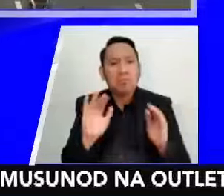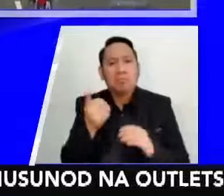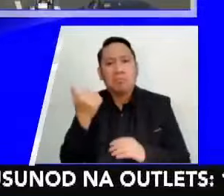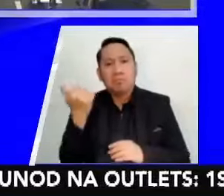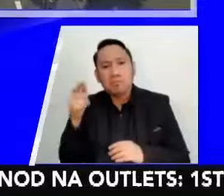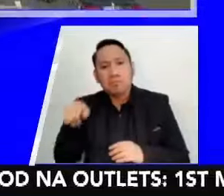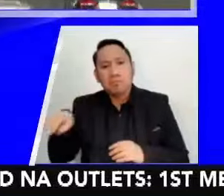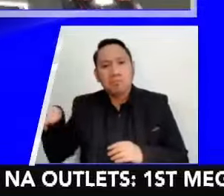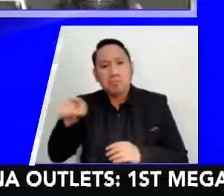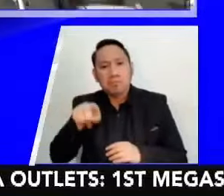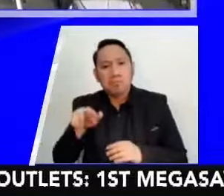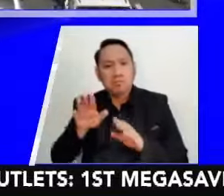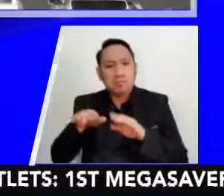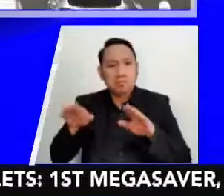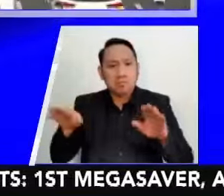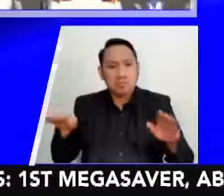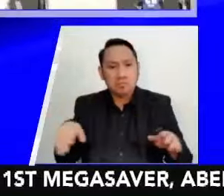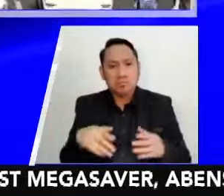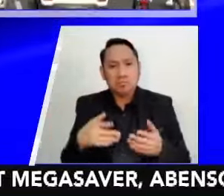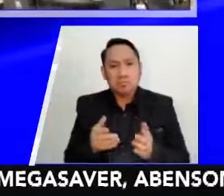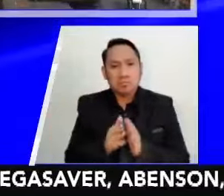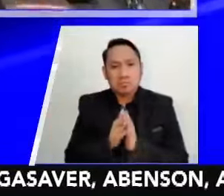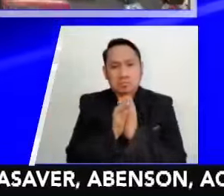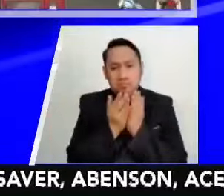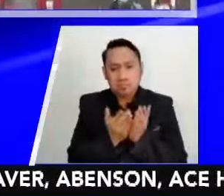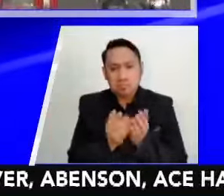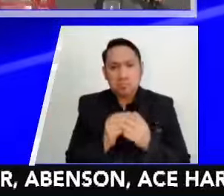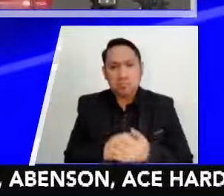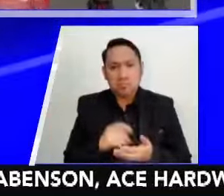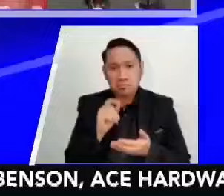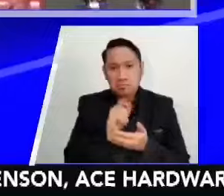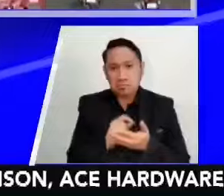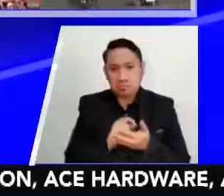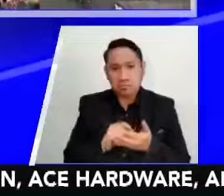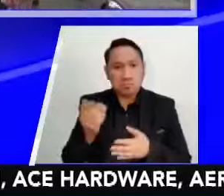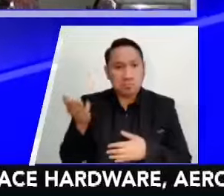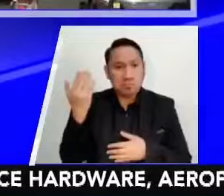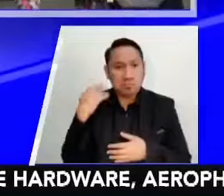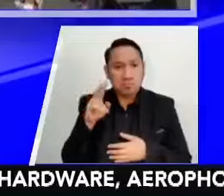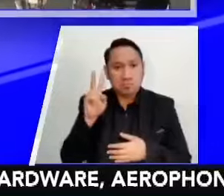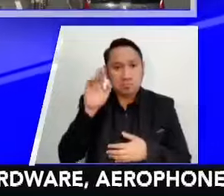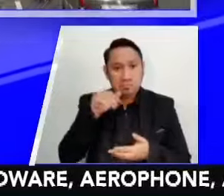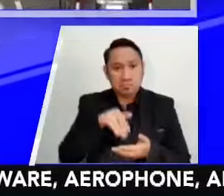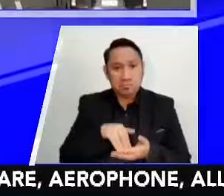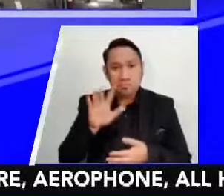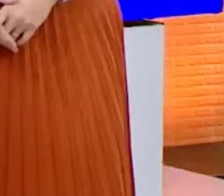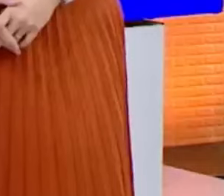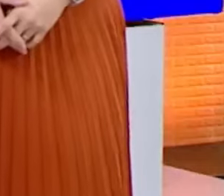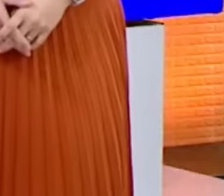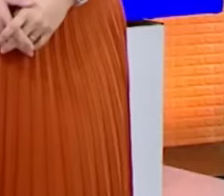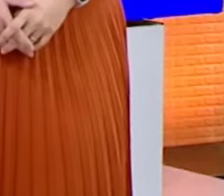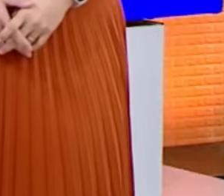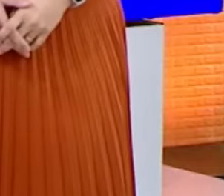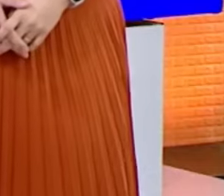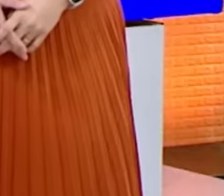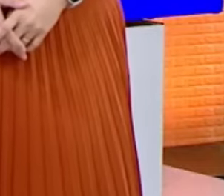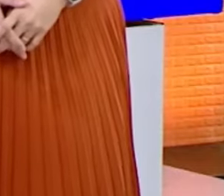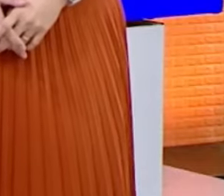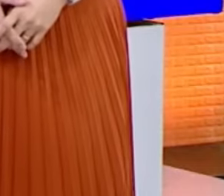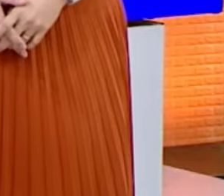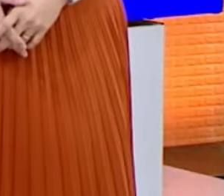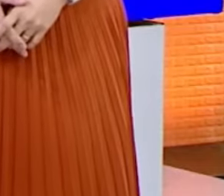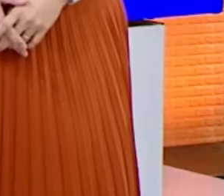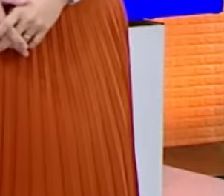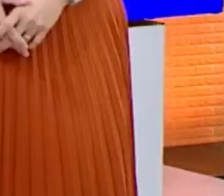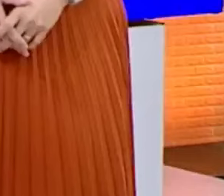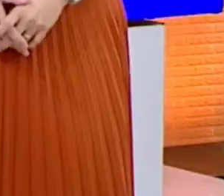pang children's book na inilathala noong 2005. Mga kapuso, para una ka